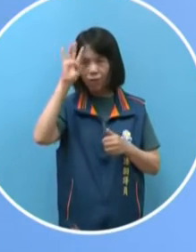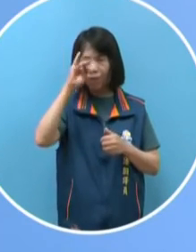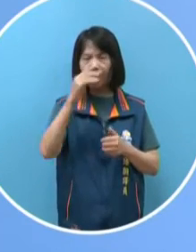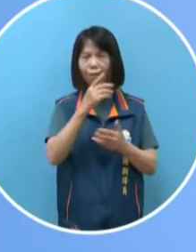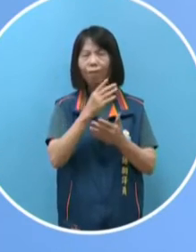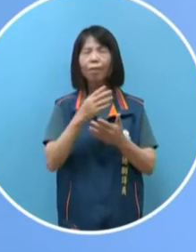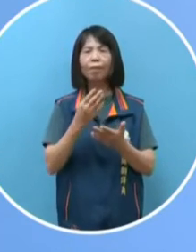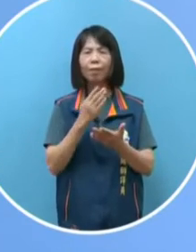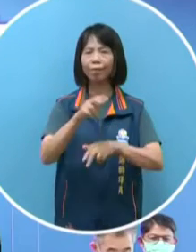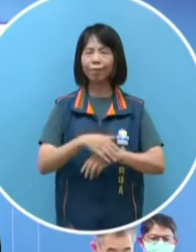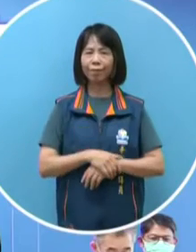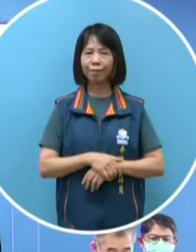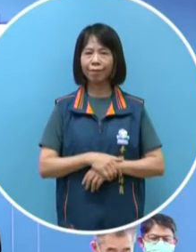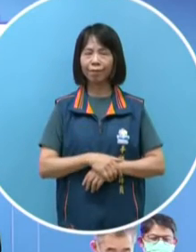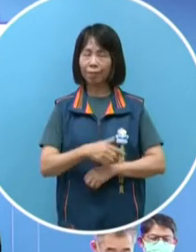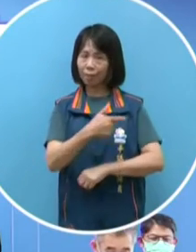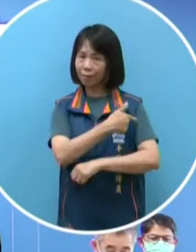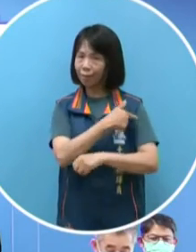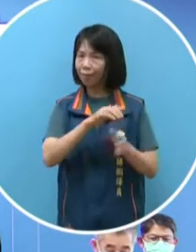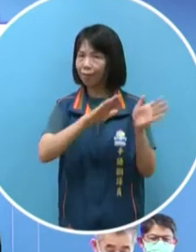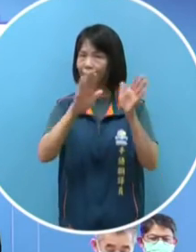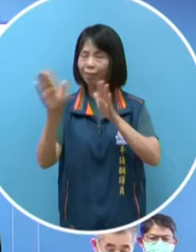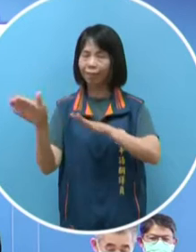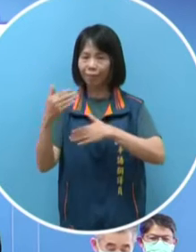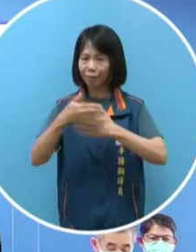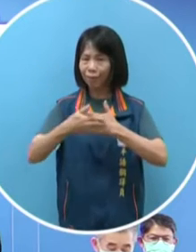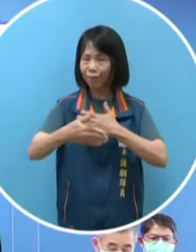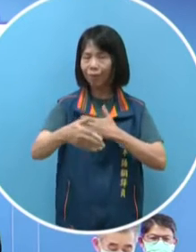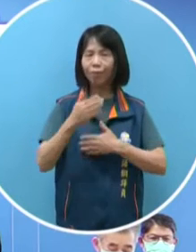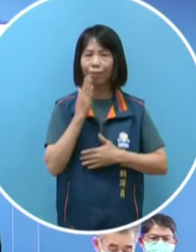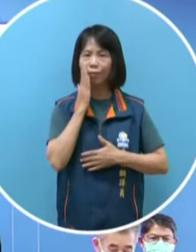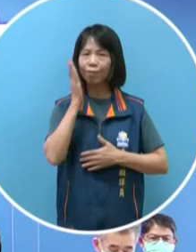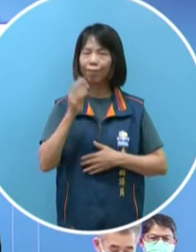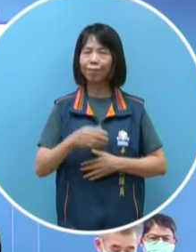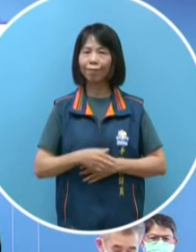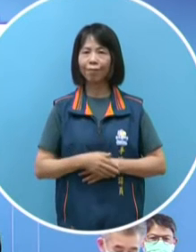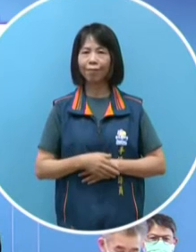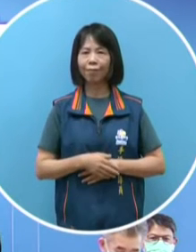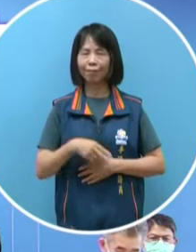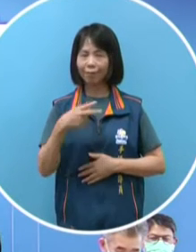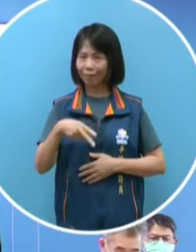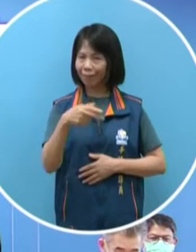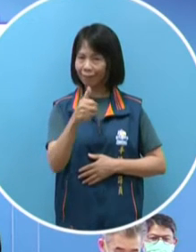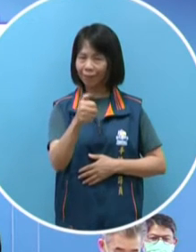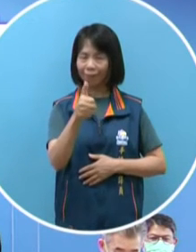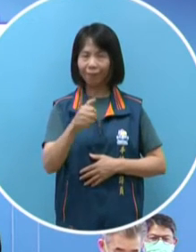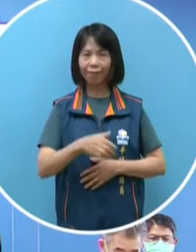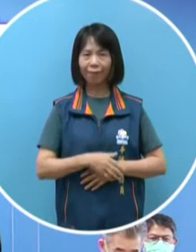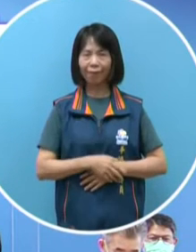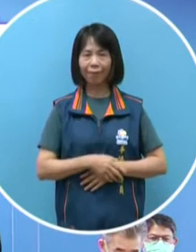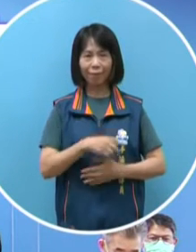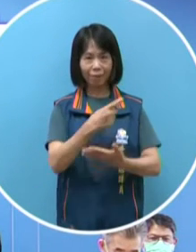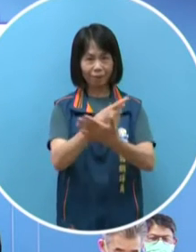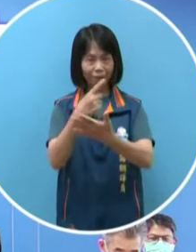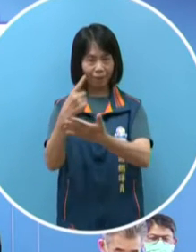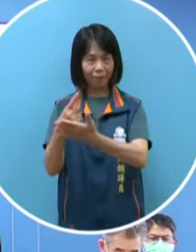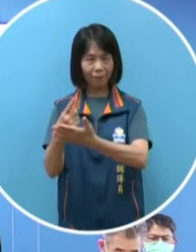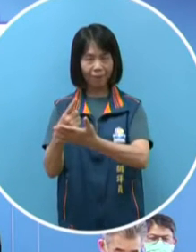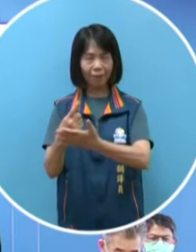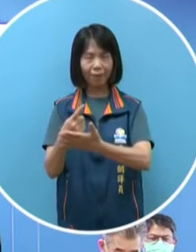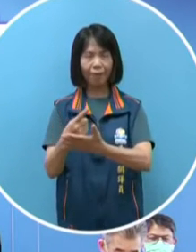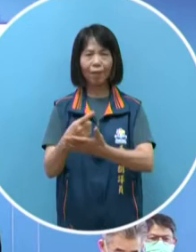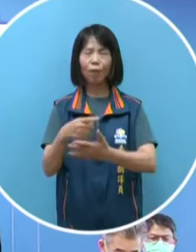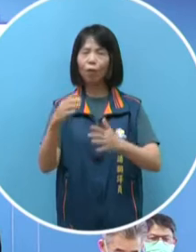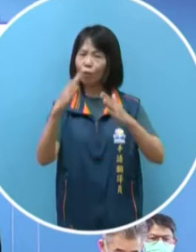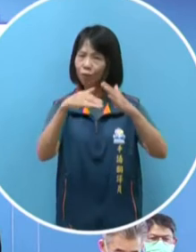说明。县长许正卫表示，对乡亲深感抱歉。 谢谢我们这个每一个地方的，无